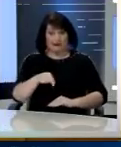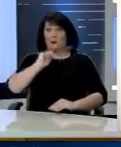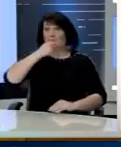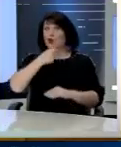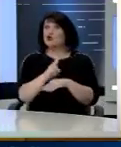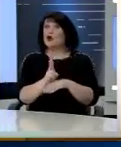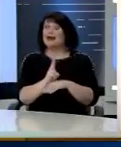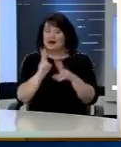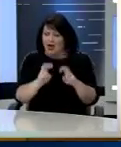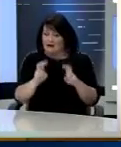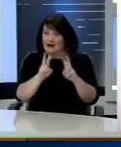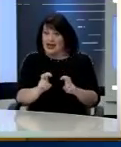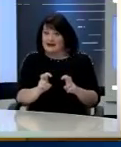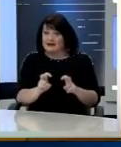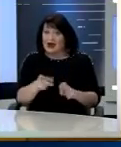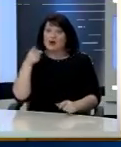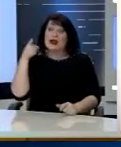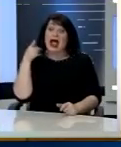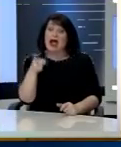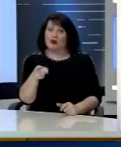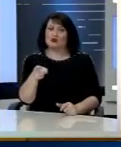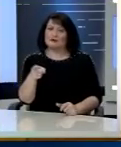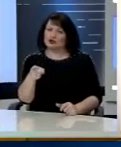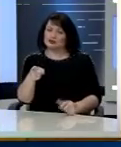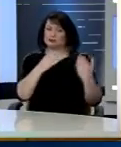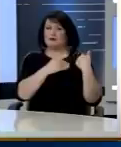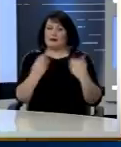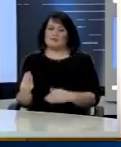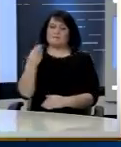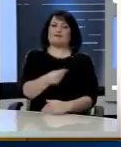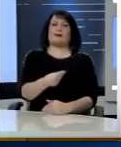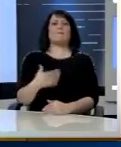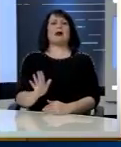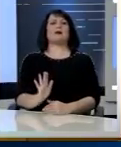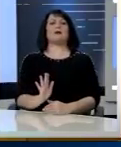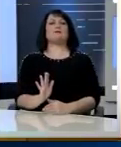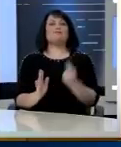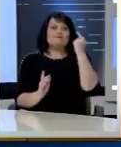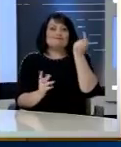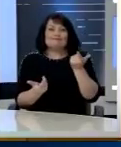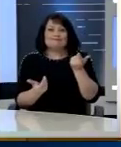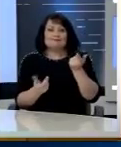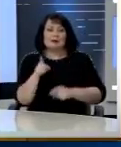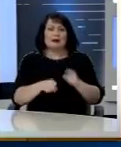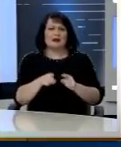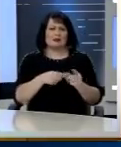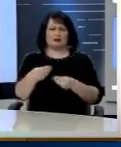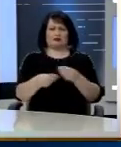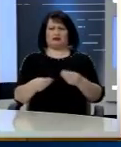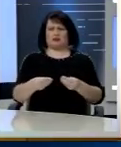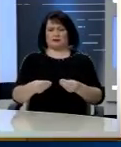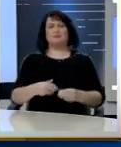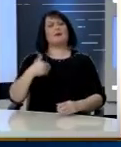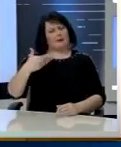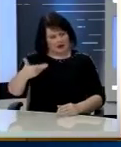απόρριτο έφυγε από αυτή τη διεύθυνση. Γιατί εκεί δεν άλλαξε κανείς. Και κάποιοι κάναν δουλειές.